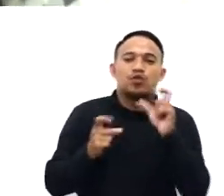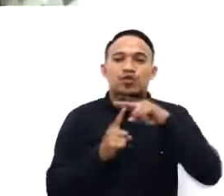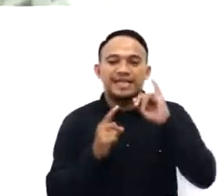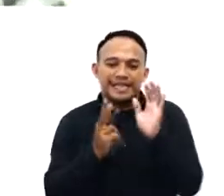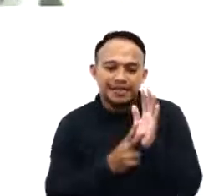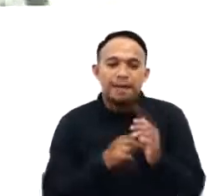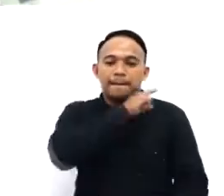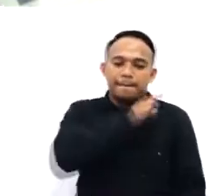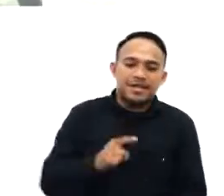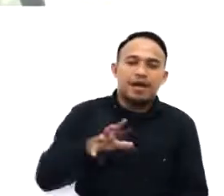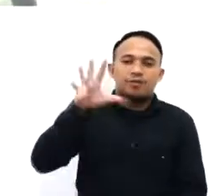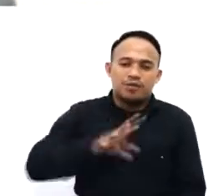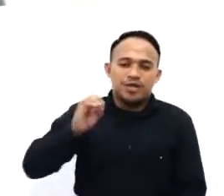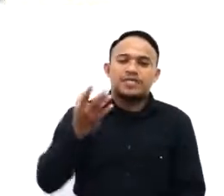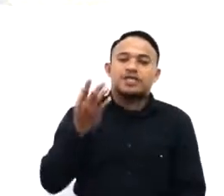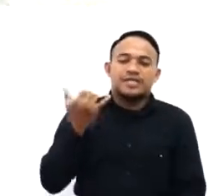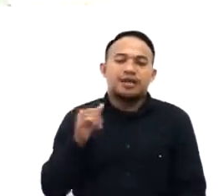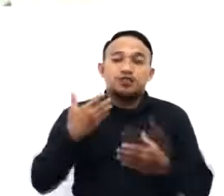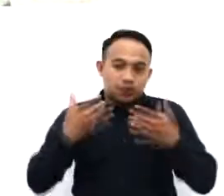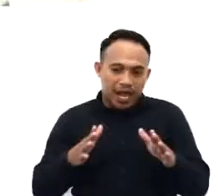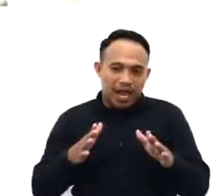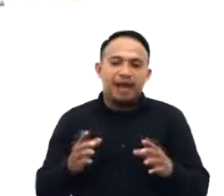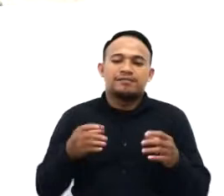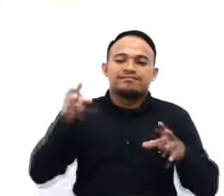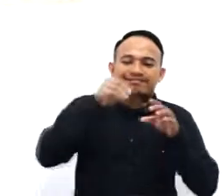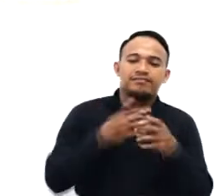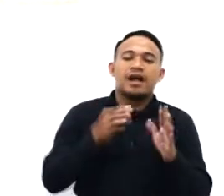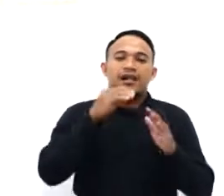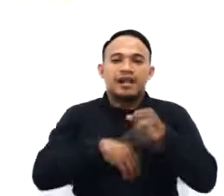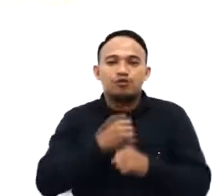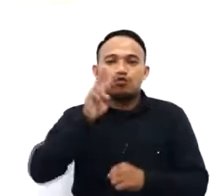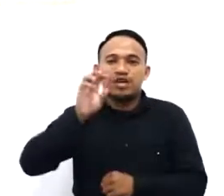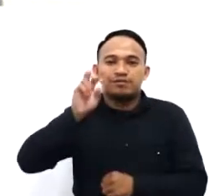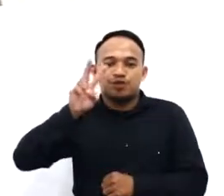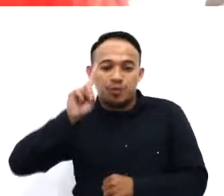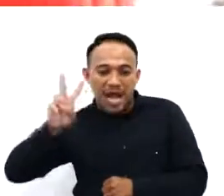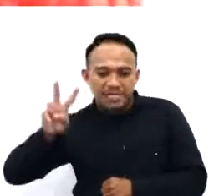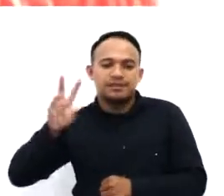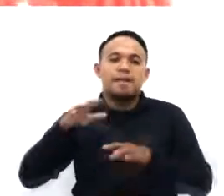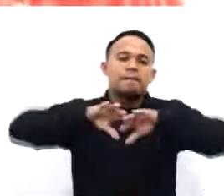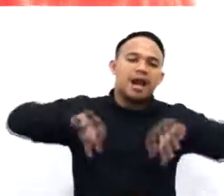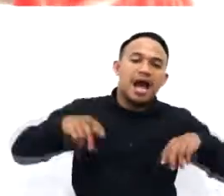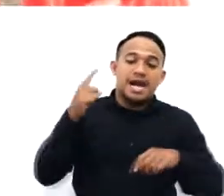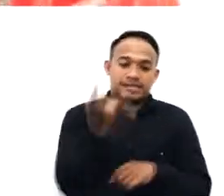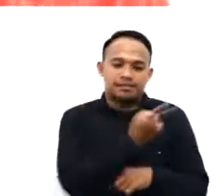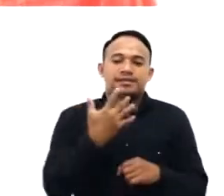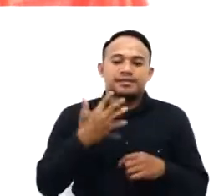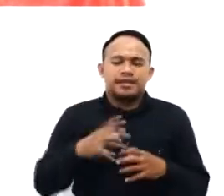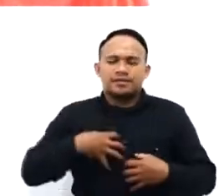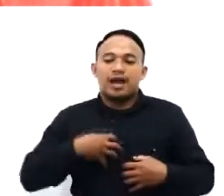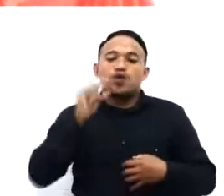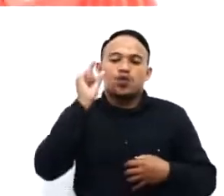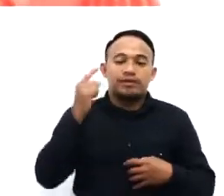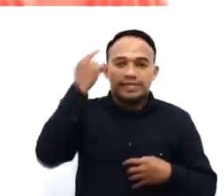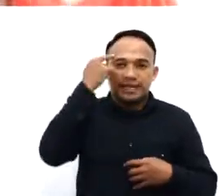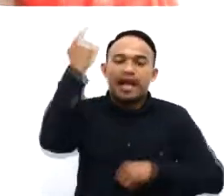rutin pemerintah provinsi yang sudah bergulir sejak tahun 2012. Bedanya kali ini sengaja digelar